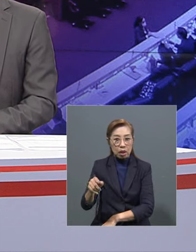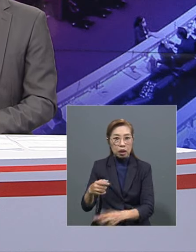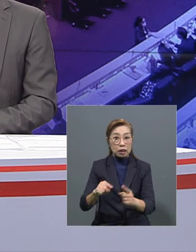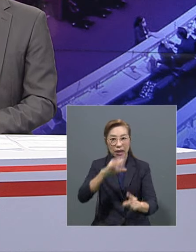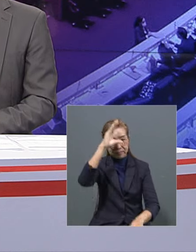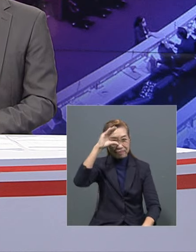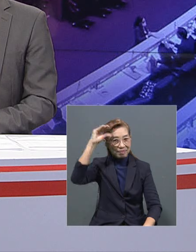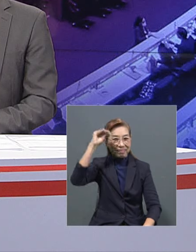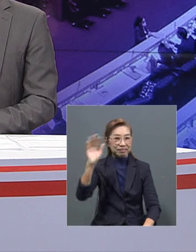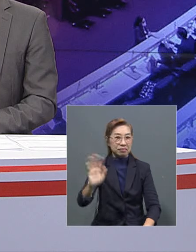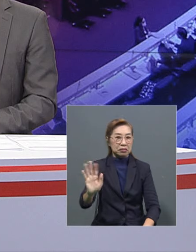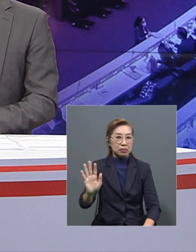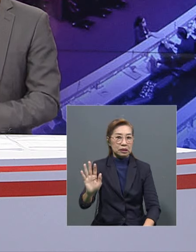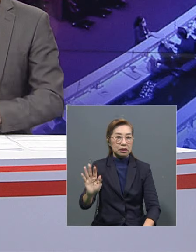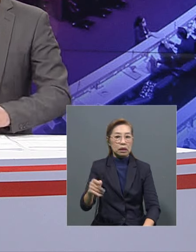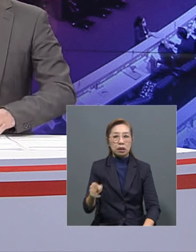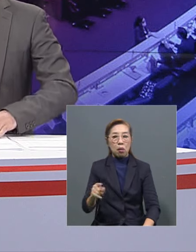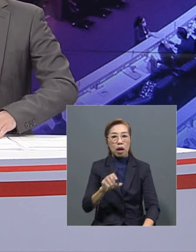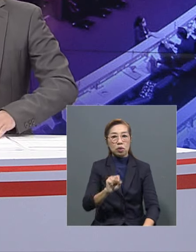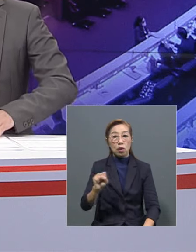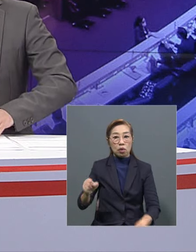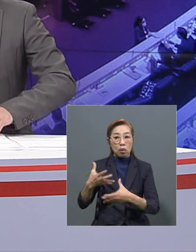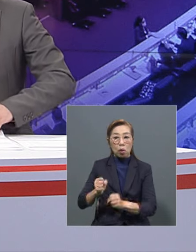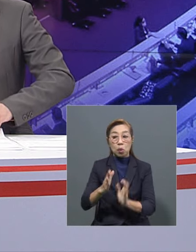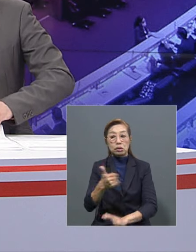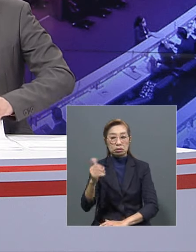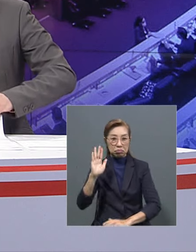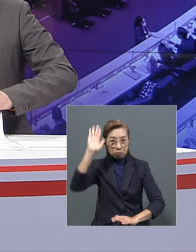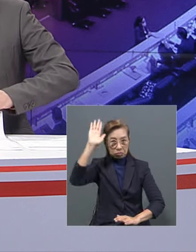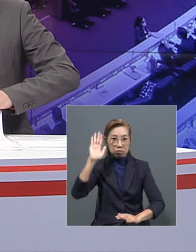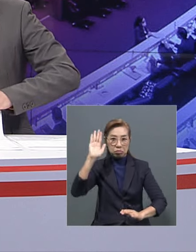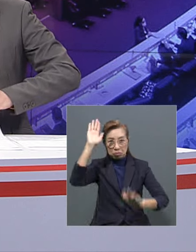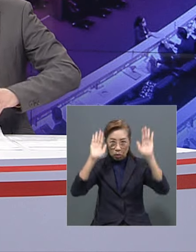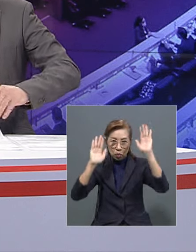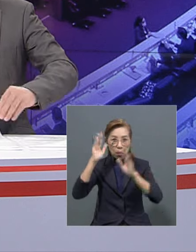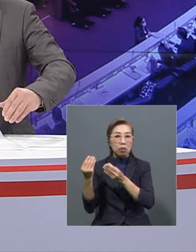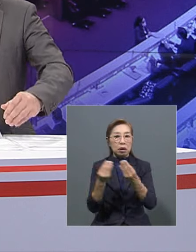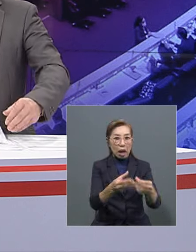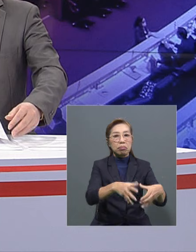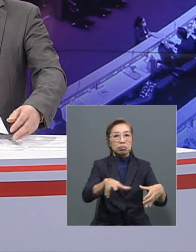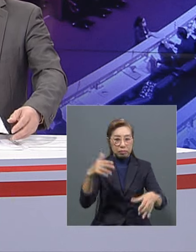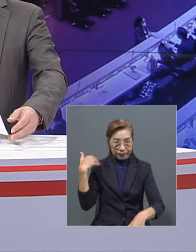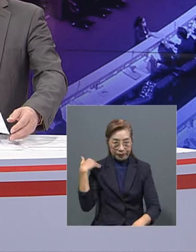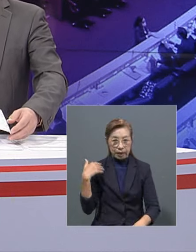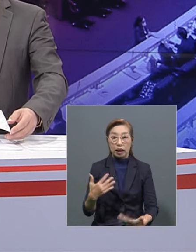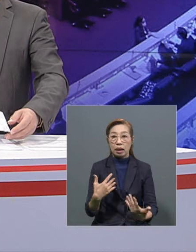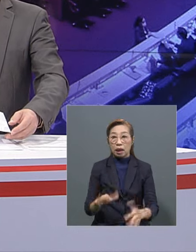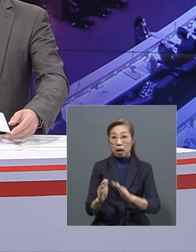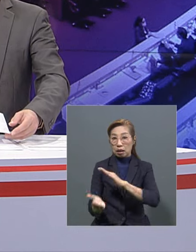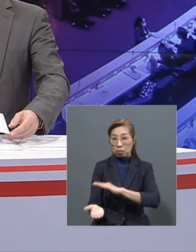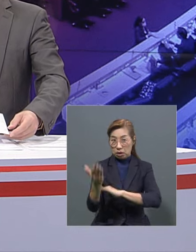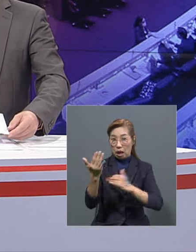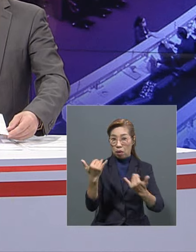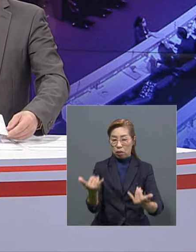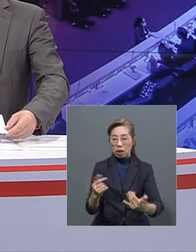นอ่ะยกตัวอย่างนี้ยกตัวอย่างก็ยกมือให้นั่นเองนะคะ ส่วนวันที่2นั้นจะเป็นอย่างไรนะครับโดยเฉพาะในช่วงเช้าที่ผ่านมาเริ่มมีการพิจารณาง